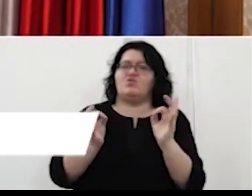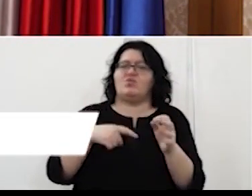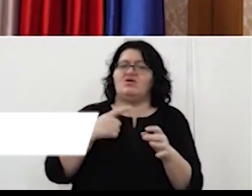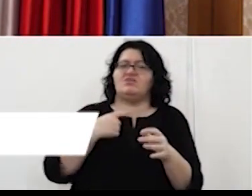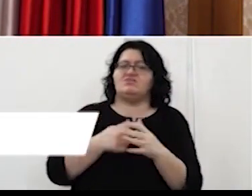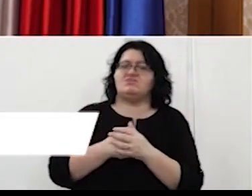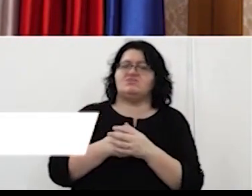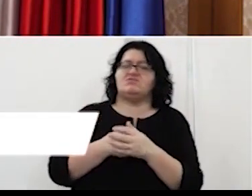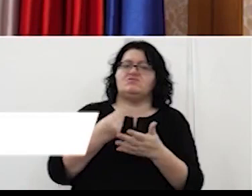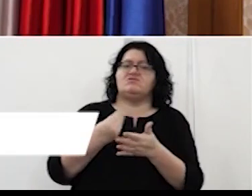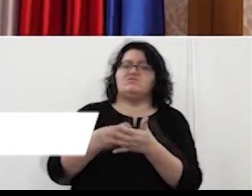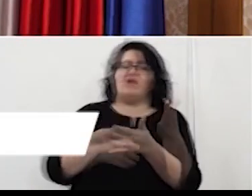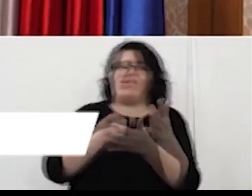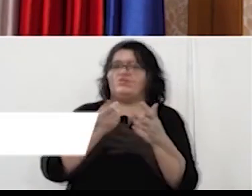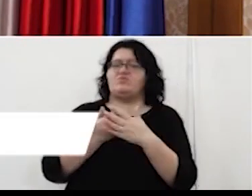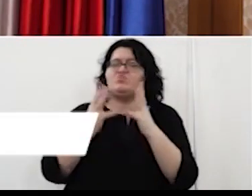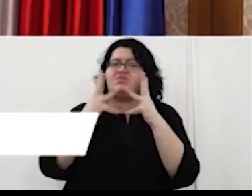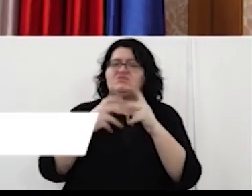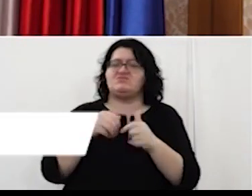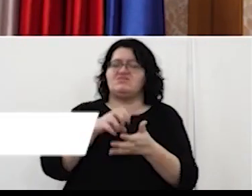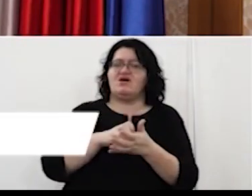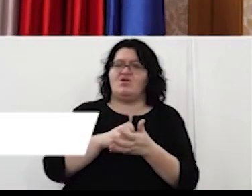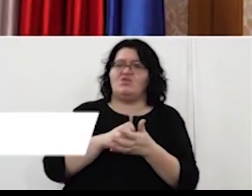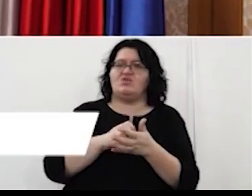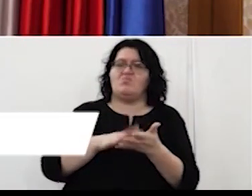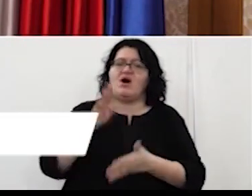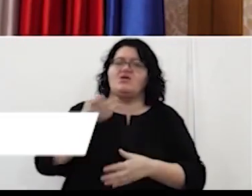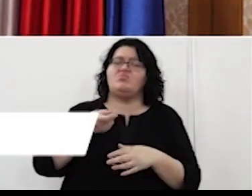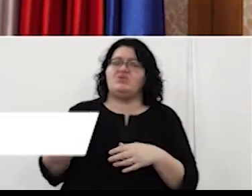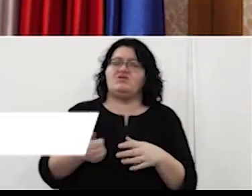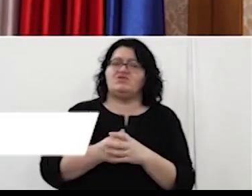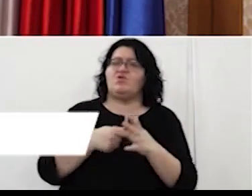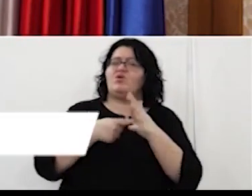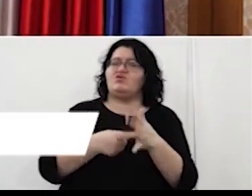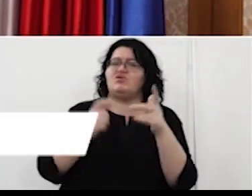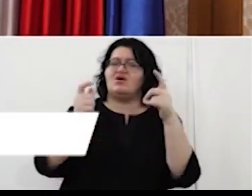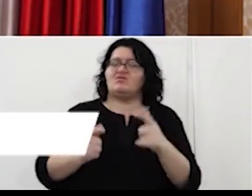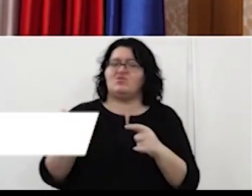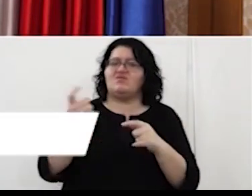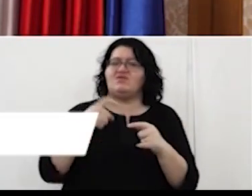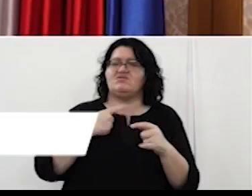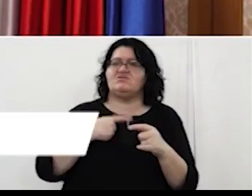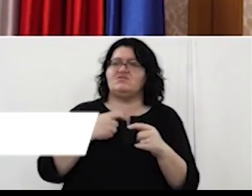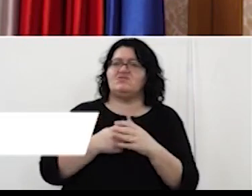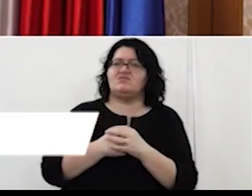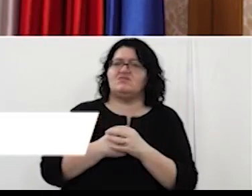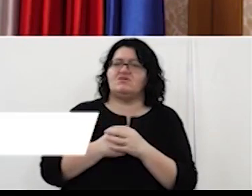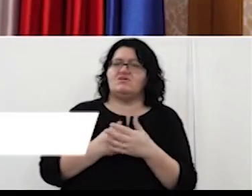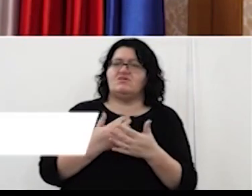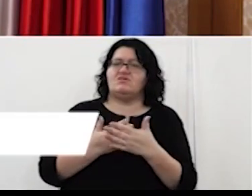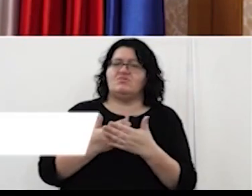plătite tot de salariați, indirect, dar mari plătitori ai acestei categorii de venituri sunt mari contribuabili